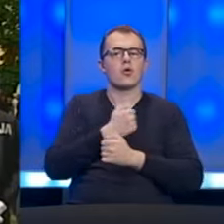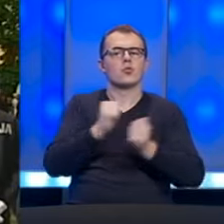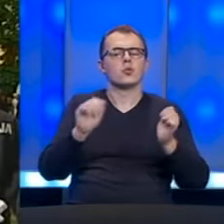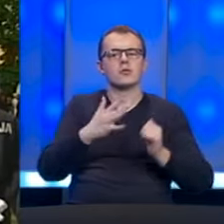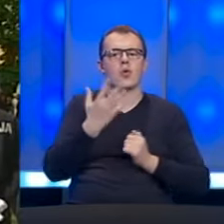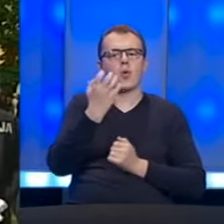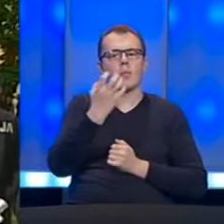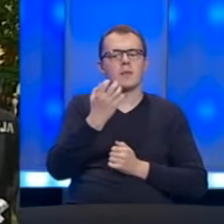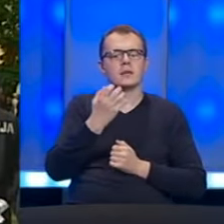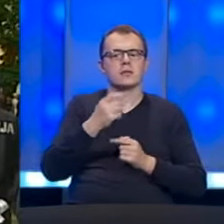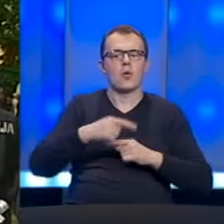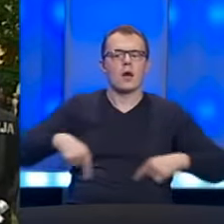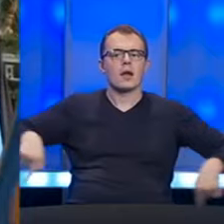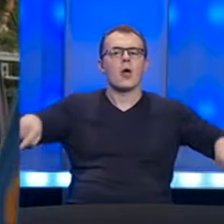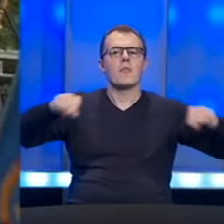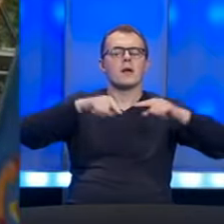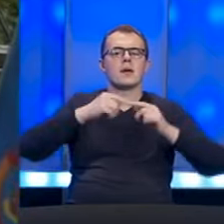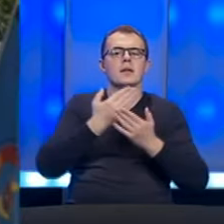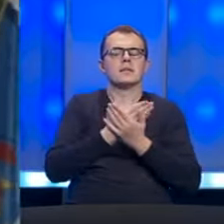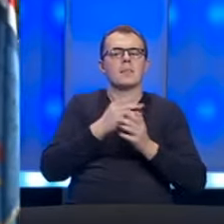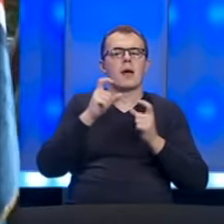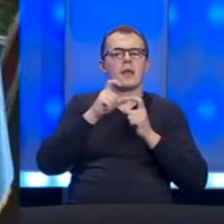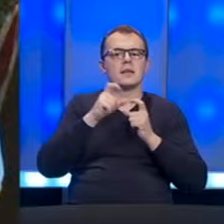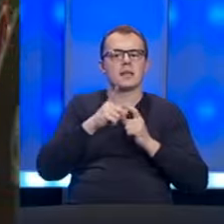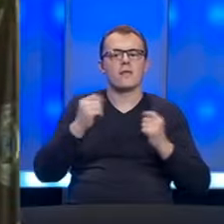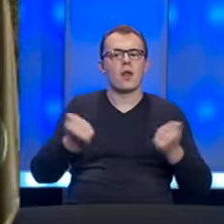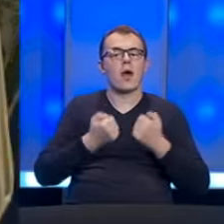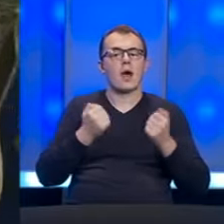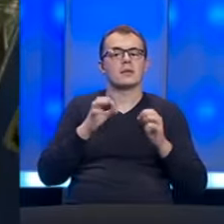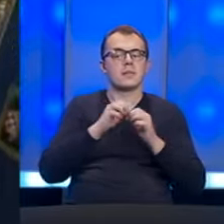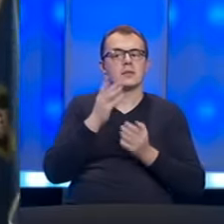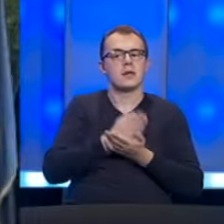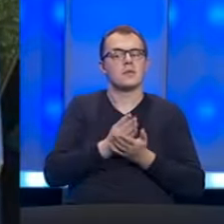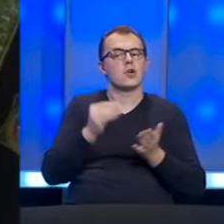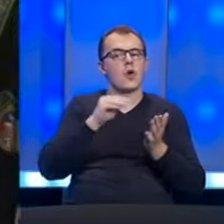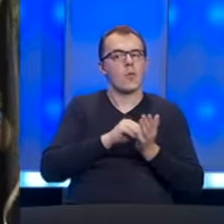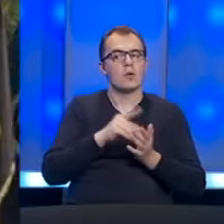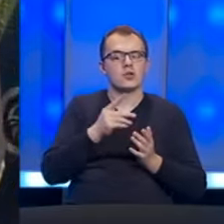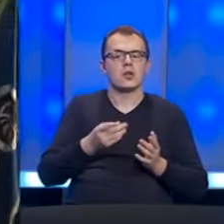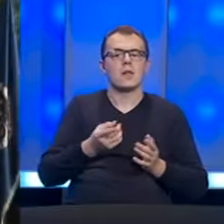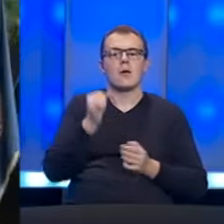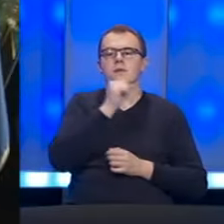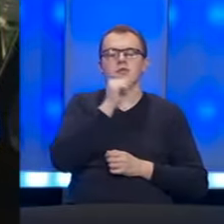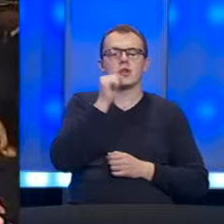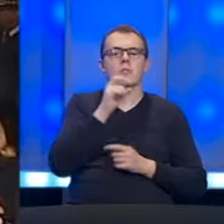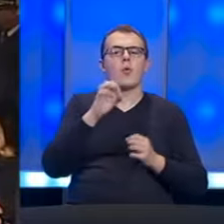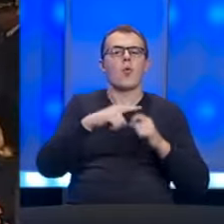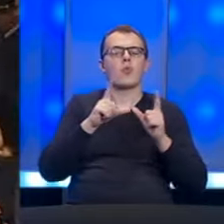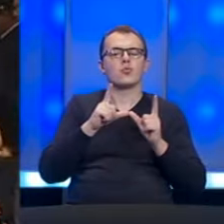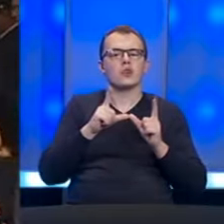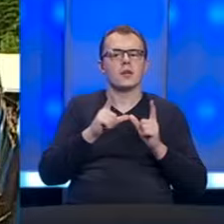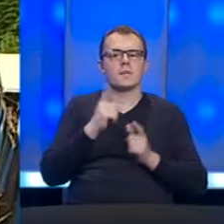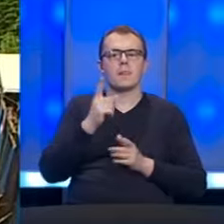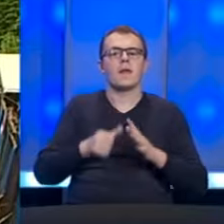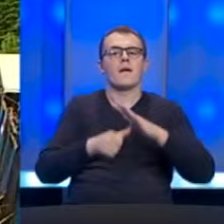oko 500 kvadratnih kilometara zapadne Slavonije. Akcija Bljesak bit će obilježena izvođenjem himne u Okučanima. Državni